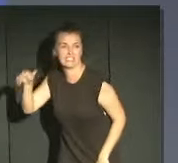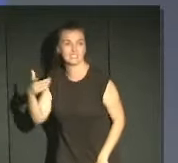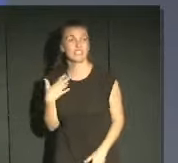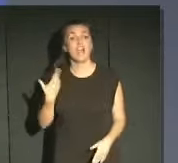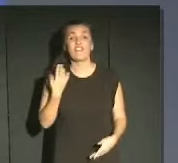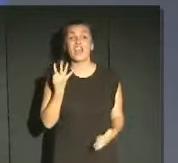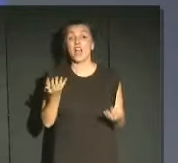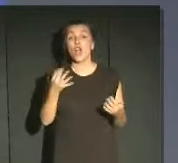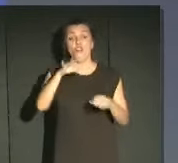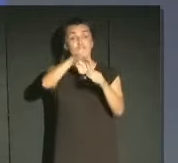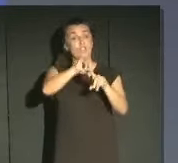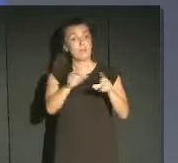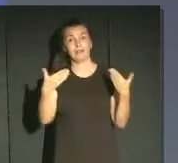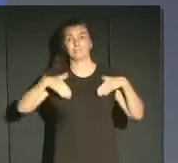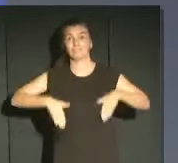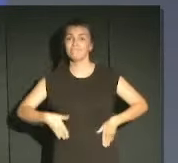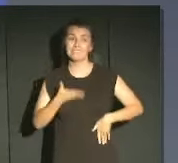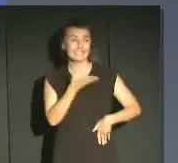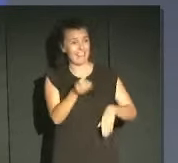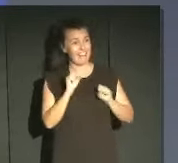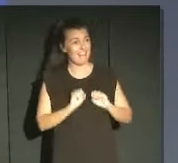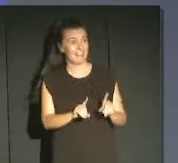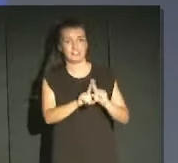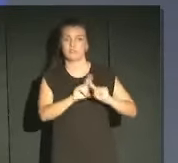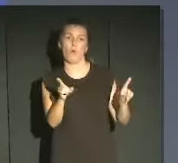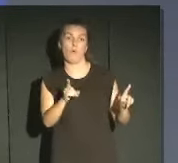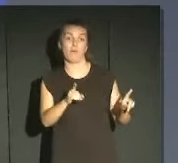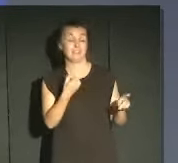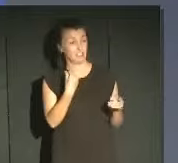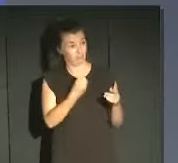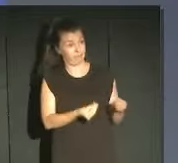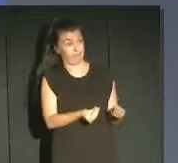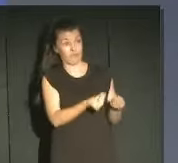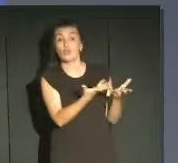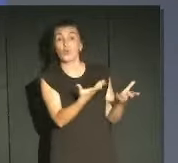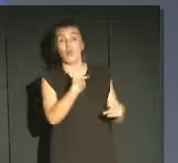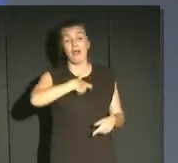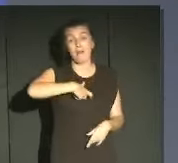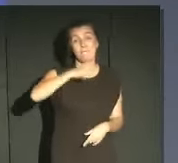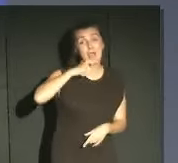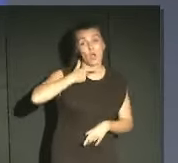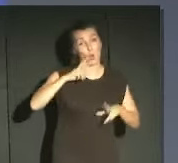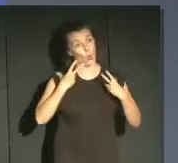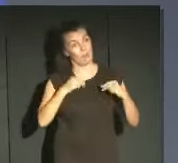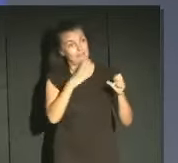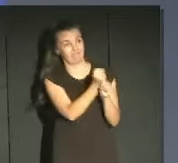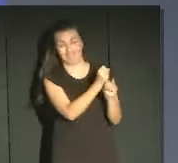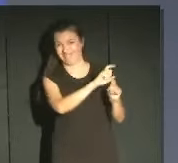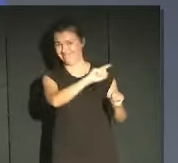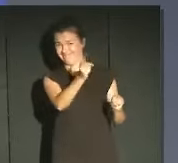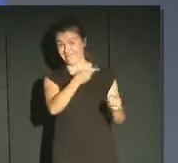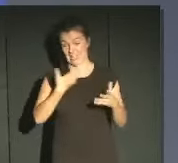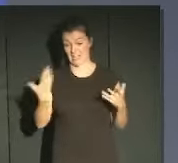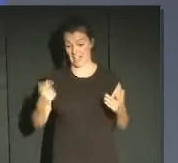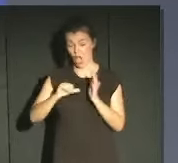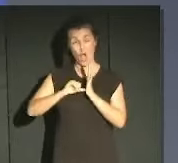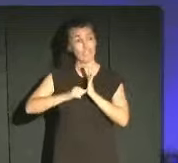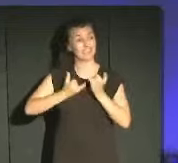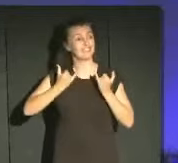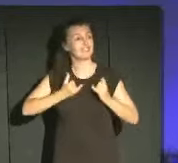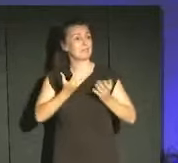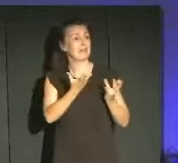donner la victoire à Le Pen ou à Macron la seule liste la seule véritable List qui défend nos valeurs et notre identité même